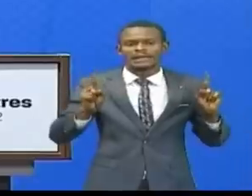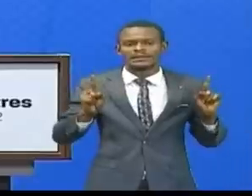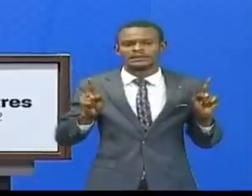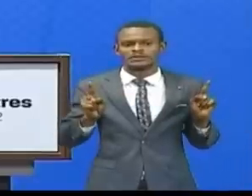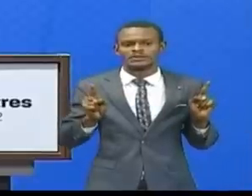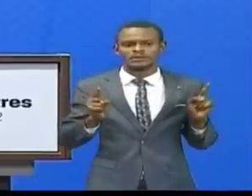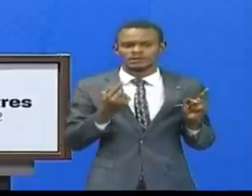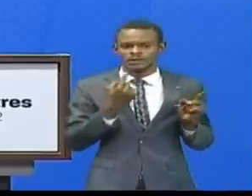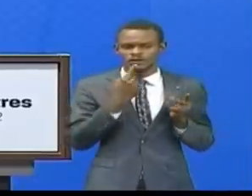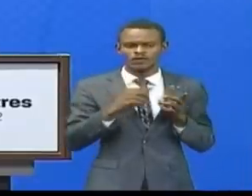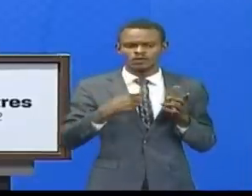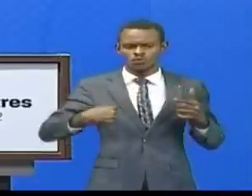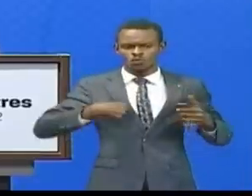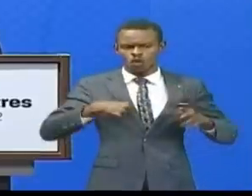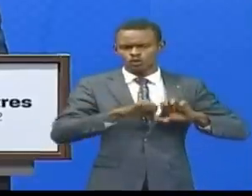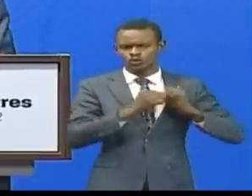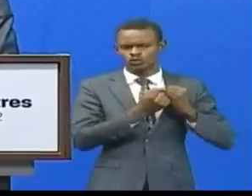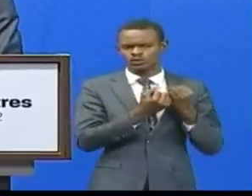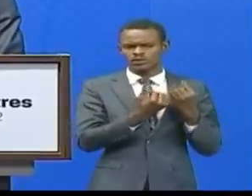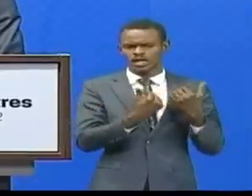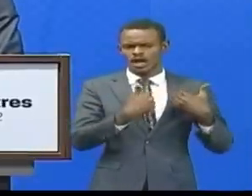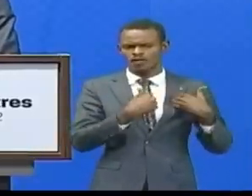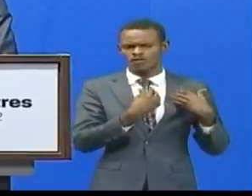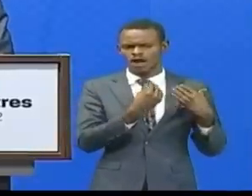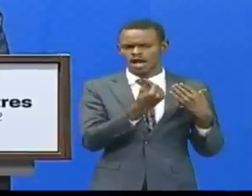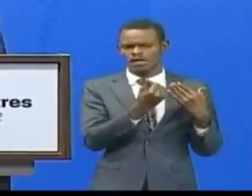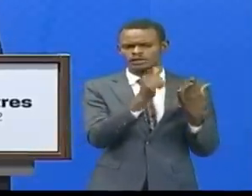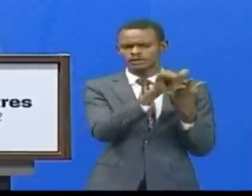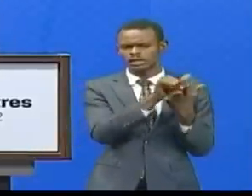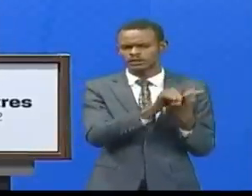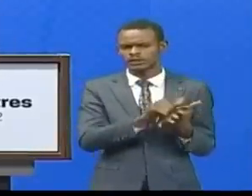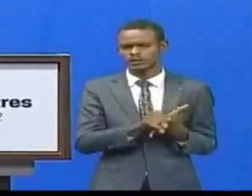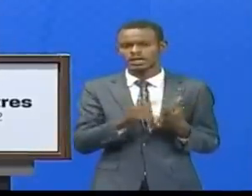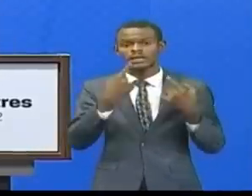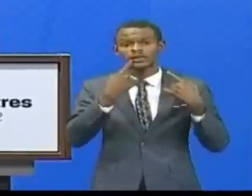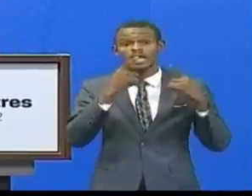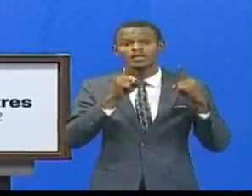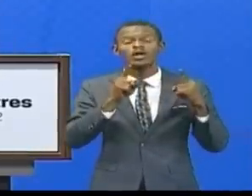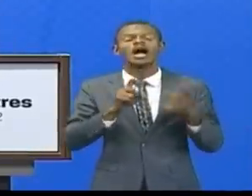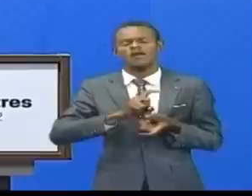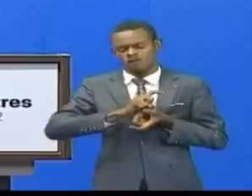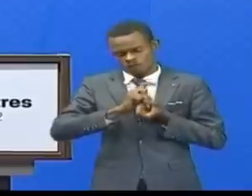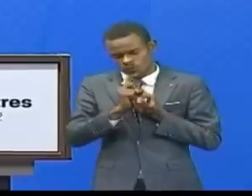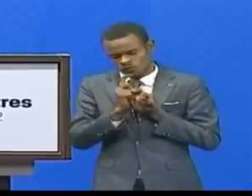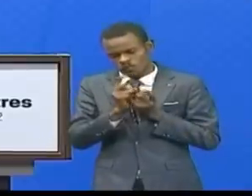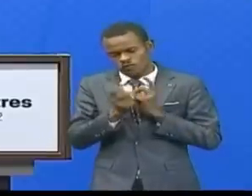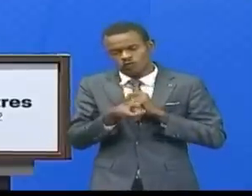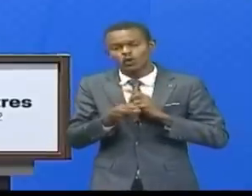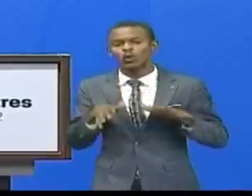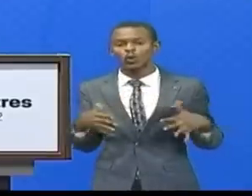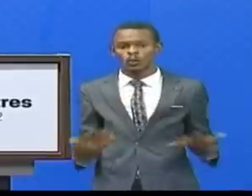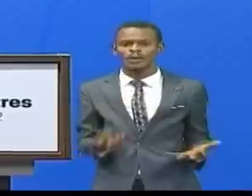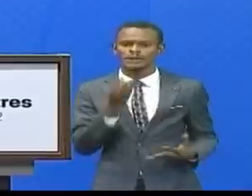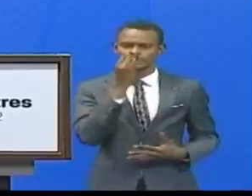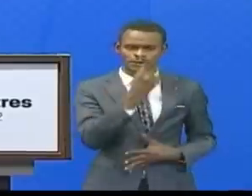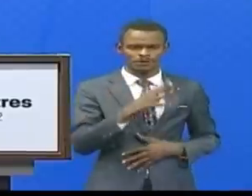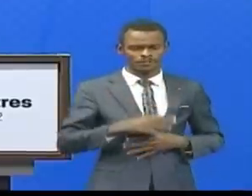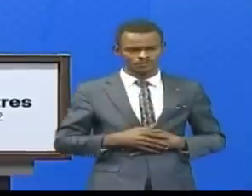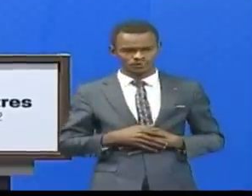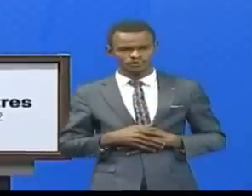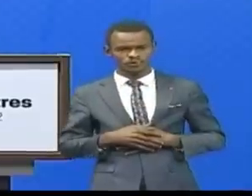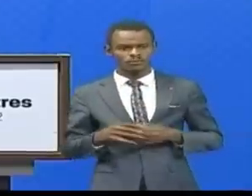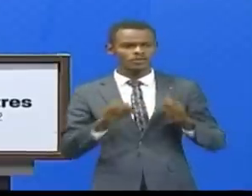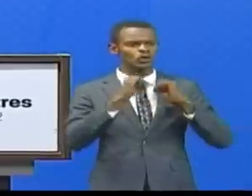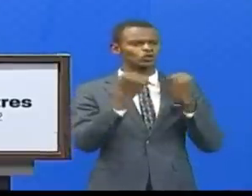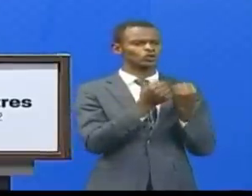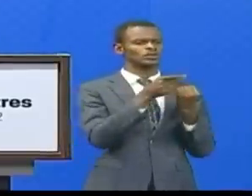dispositions particulières concernant 1. La déclaration de l'impôt sur les sociétés et celle